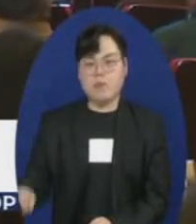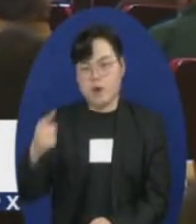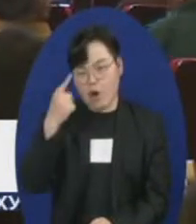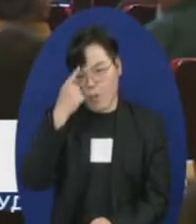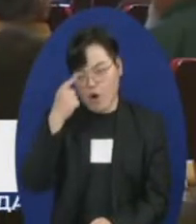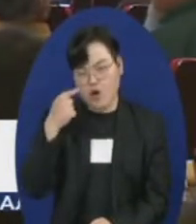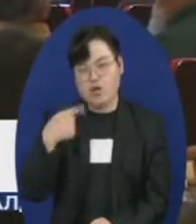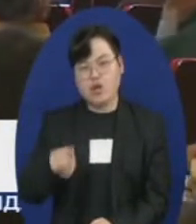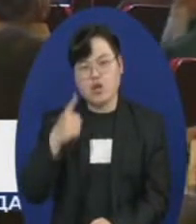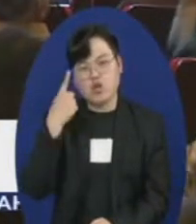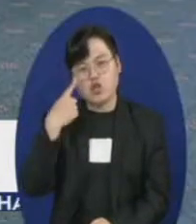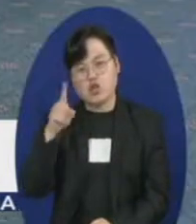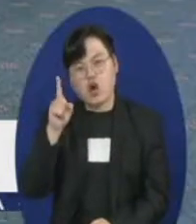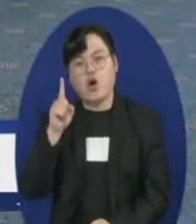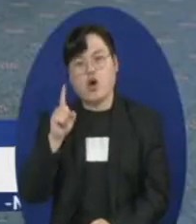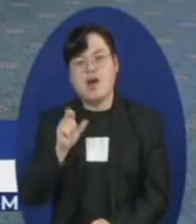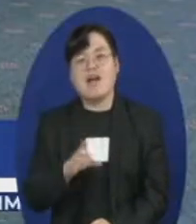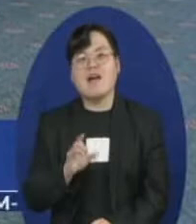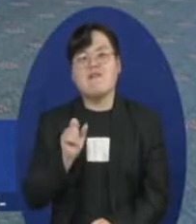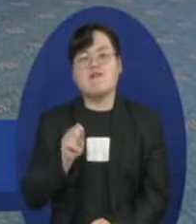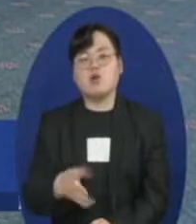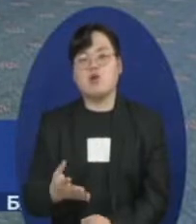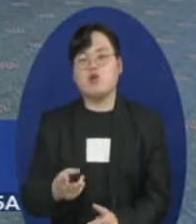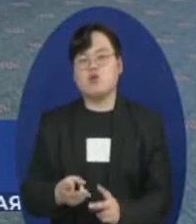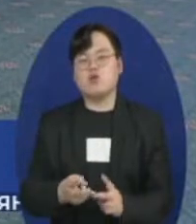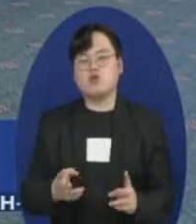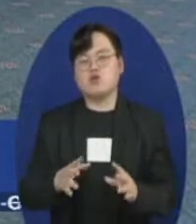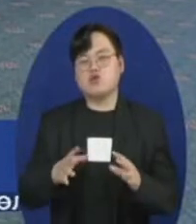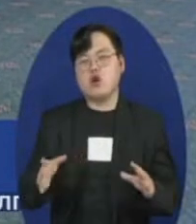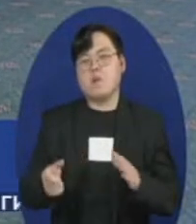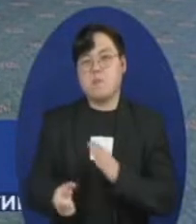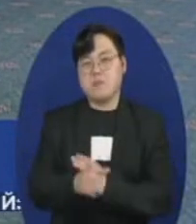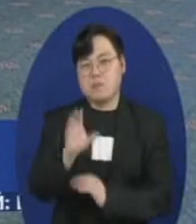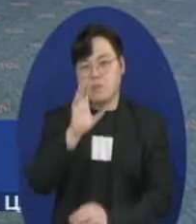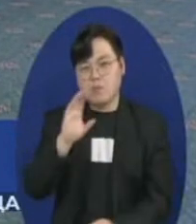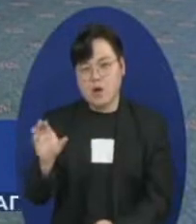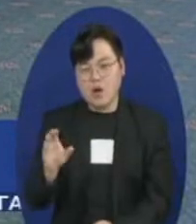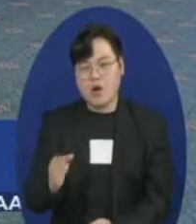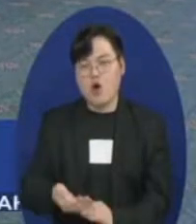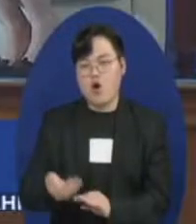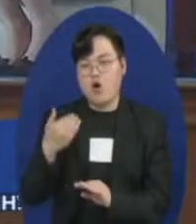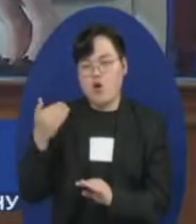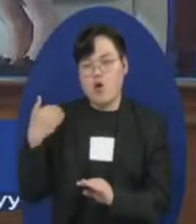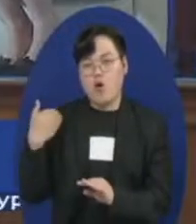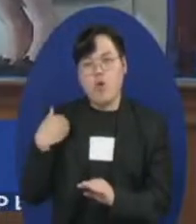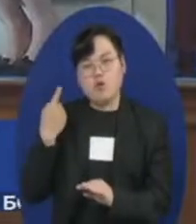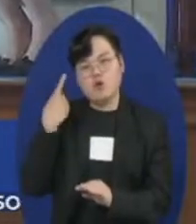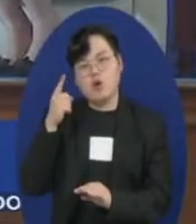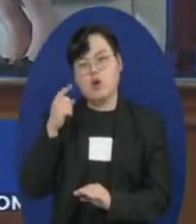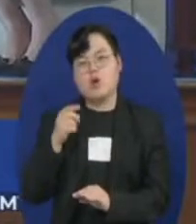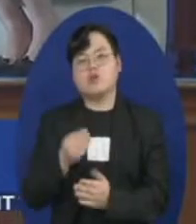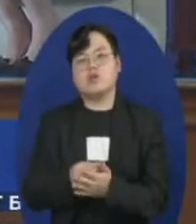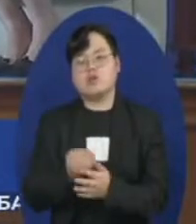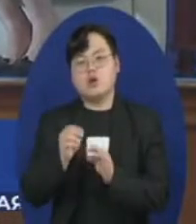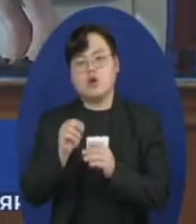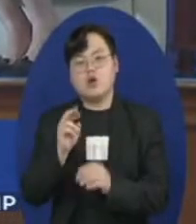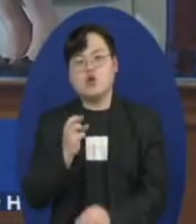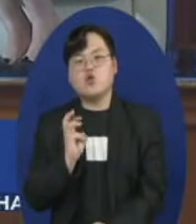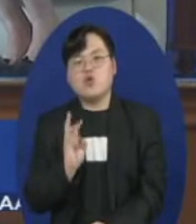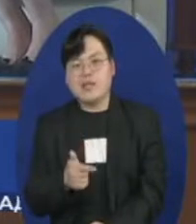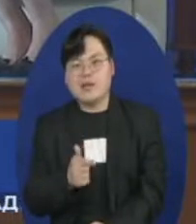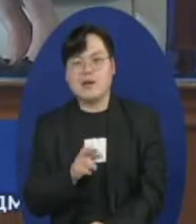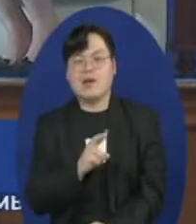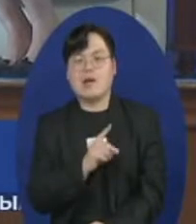Та Монголын зохиолчдын хэвлэл нь үндэсний хэмжээний мэрэгжлийн байгууллага болж өргөдсөн. Үй үйийн соёлын гэгэрүүлэгч зохиолч яруу